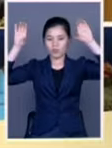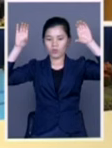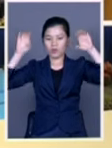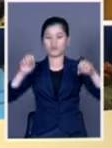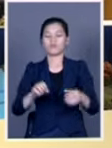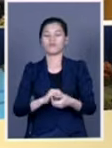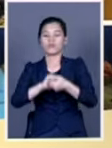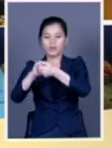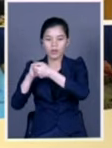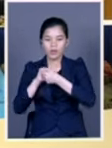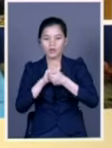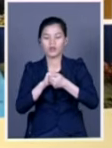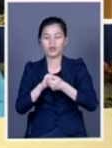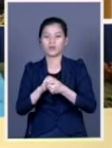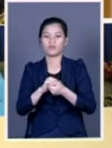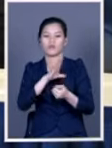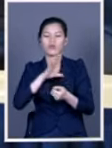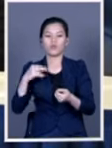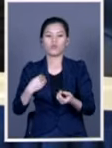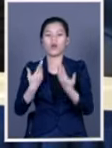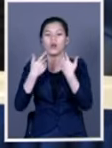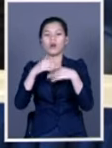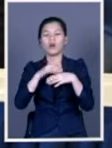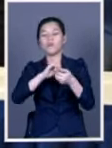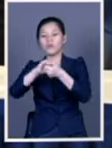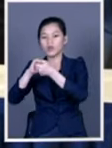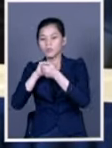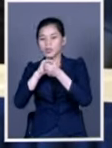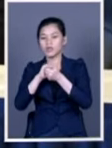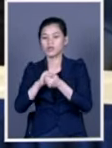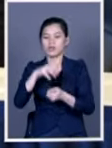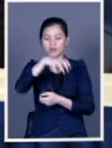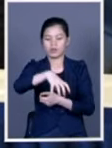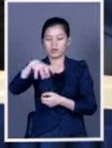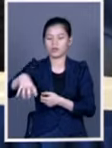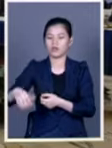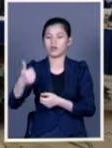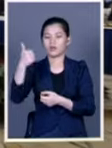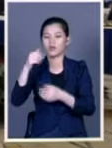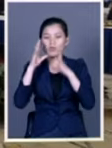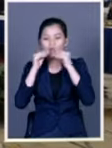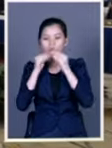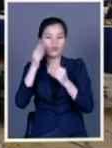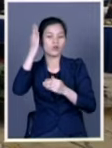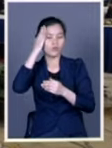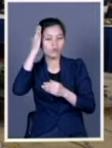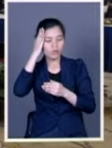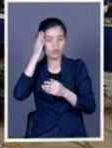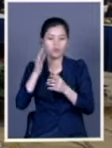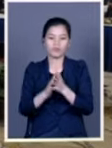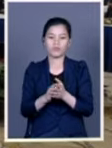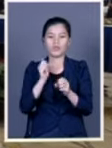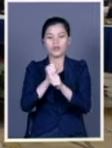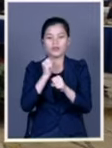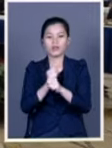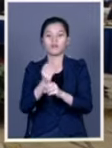สามัคคีเพื่อประชาคมที่เข้มแข็งและหุ่งเฮืองสีวิไลกองประชุมได้รับทราบความคืบหน้าการจัดตั้งปฏิบัติในระยะ